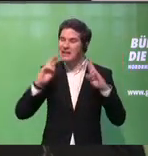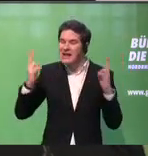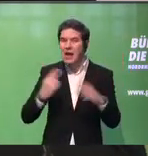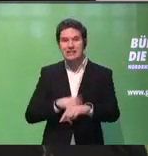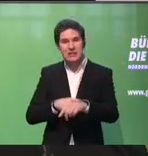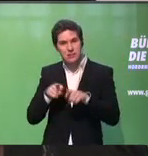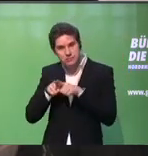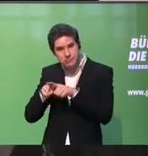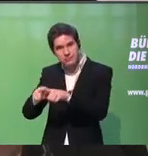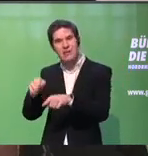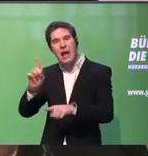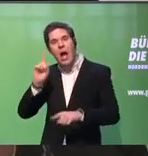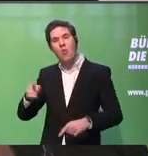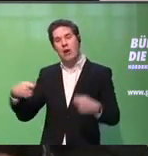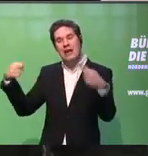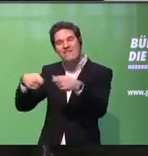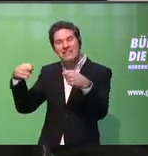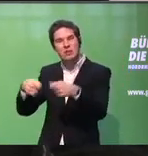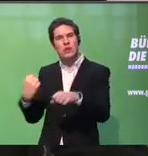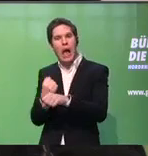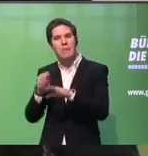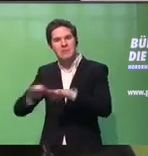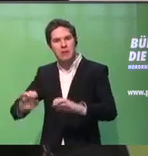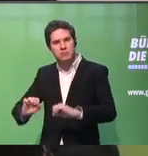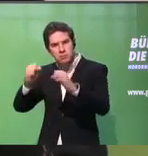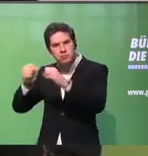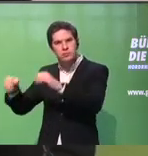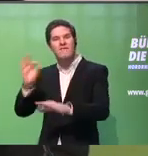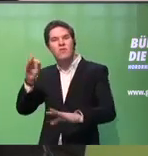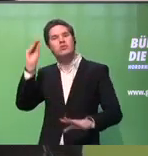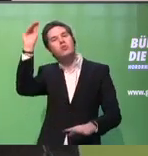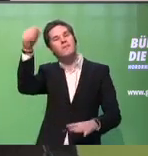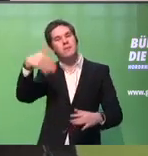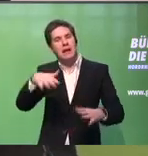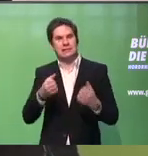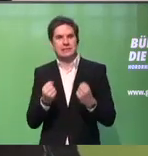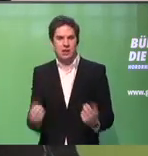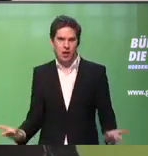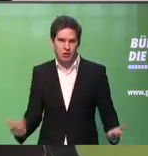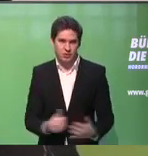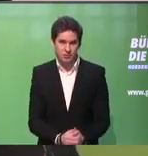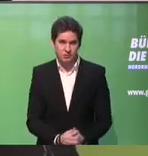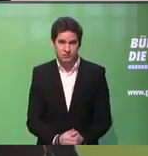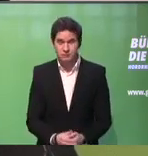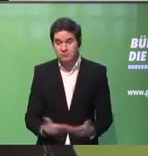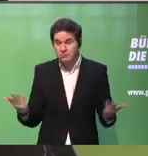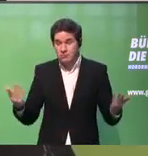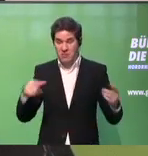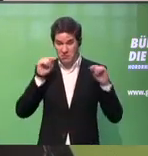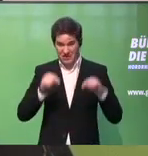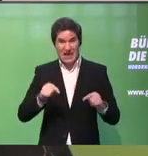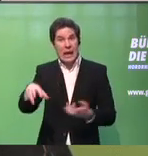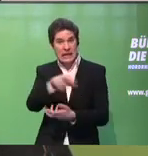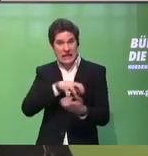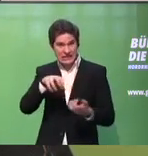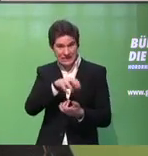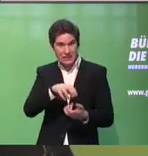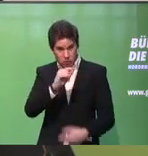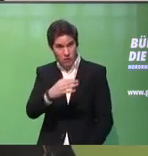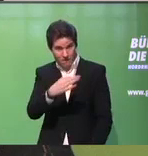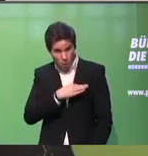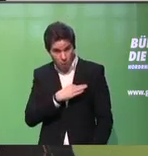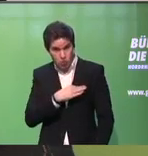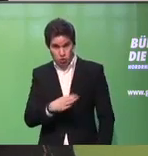und Arbeitsplätze und Zukunft für uns alle organisieren. Das ist die zentrale Frage. Sehen wir diese Krise als Chance,